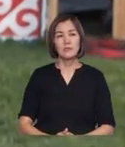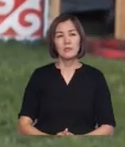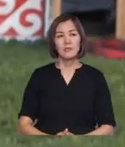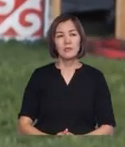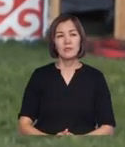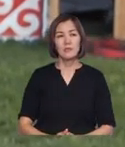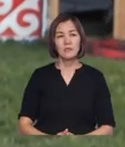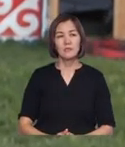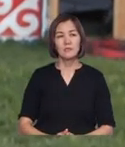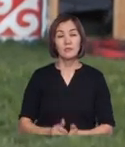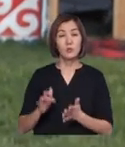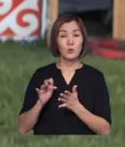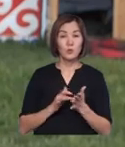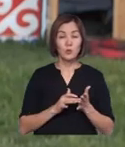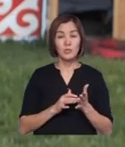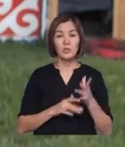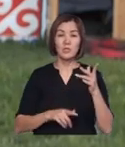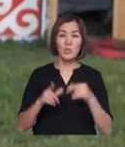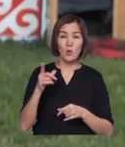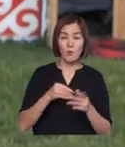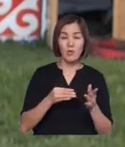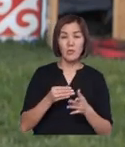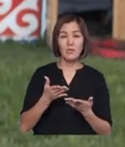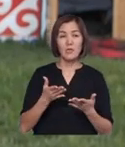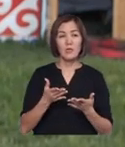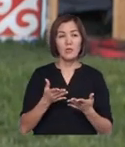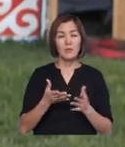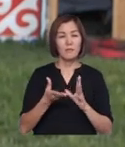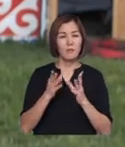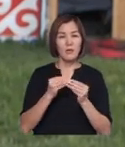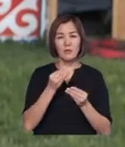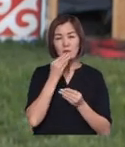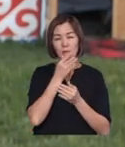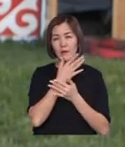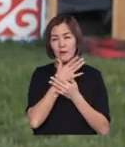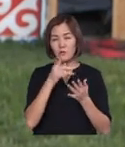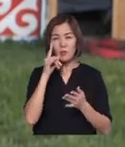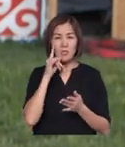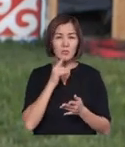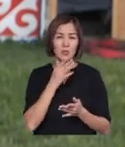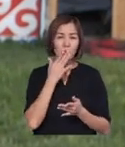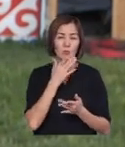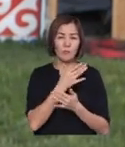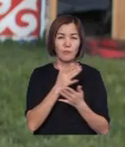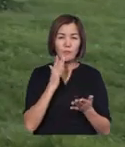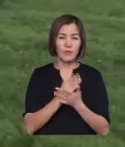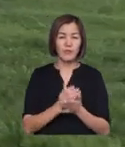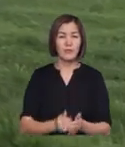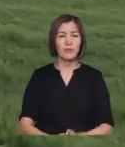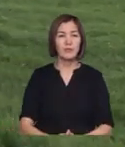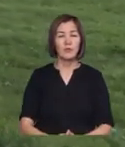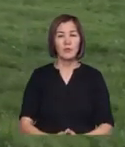Жақсы, жақсы. Келіңіздер, сауыма алышыңыздер, бие сауамыз, қымызымызды береміз, туристерді қабылдаймыз.